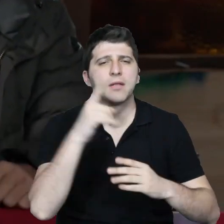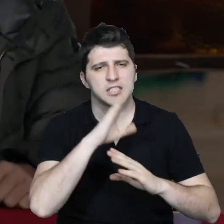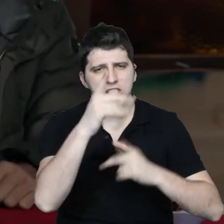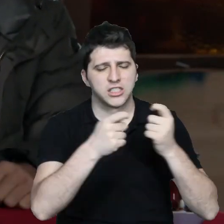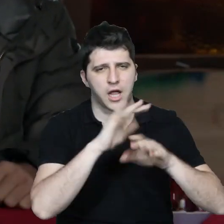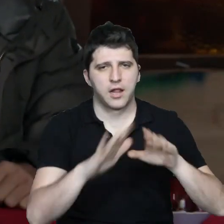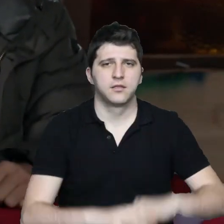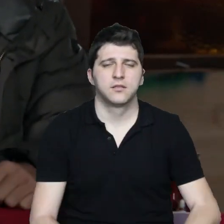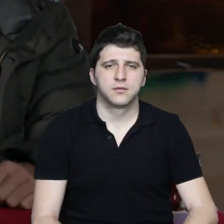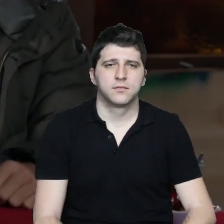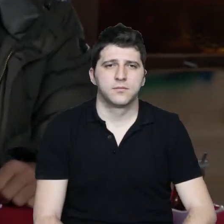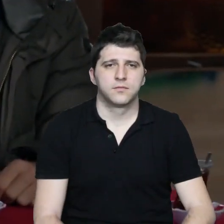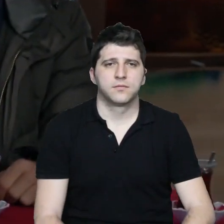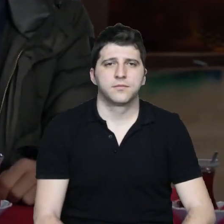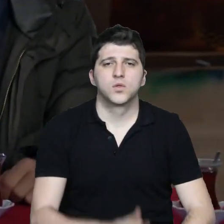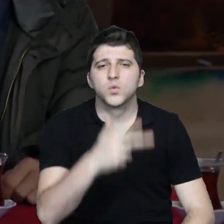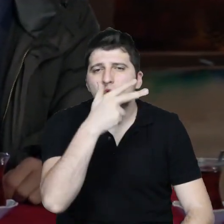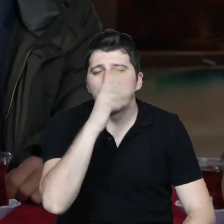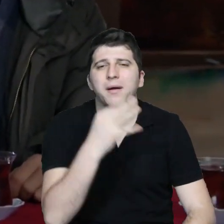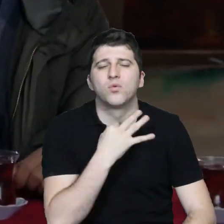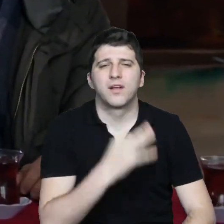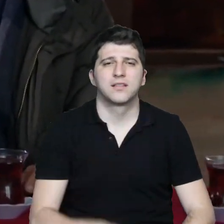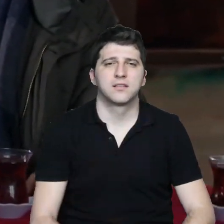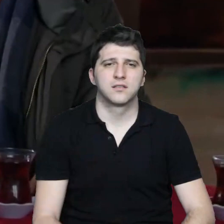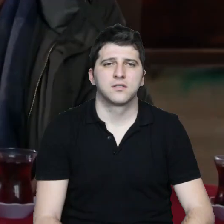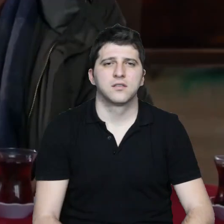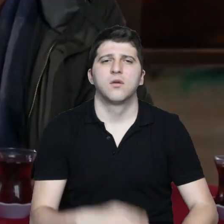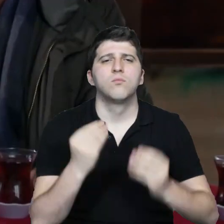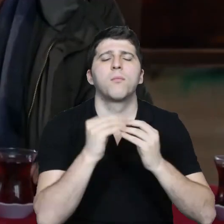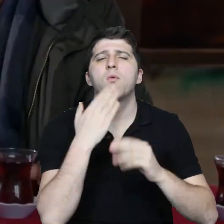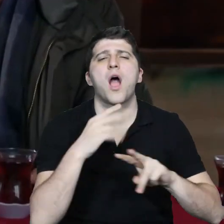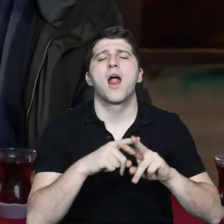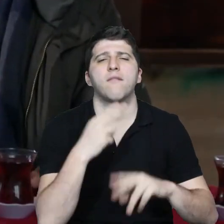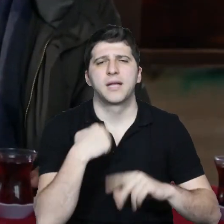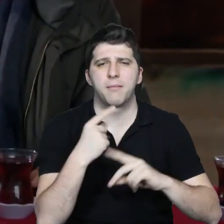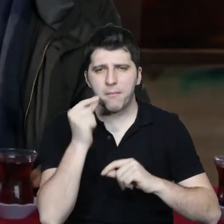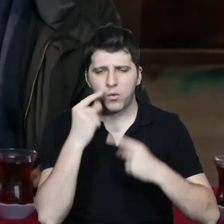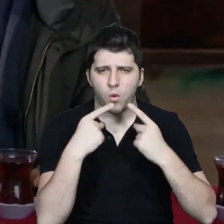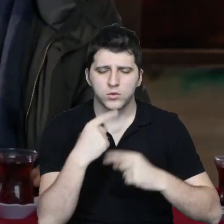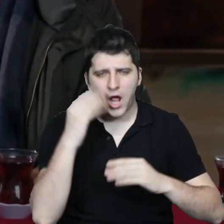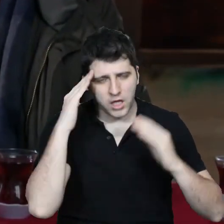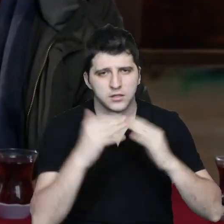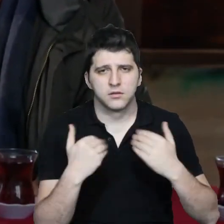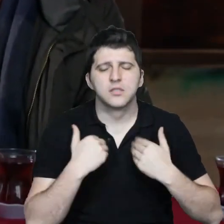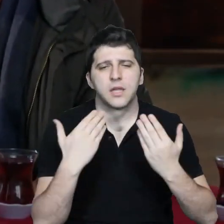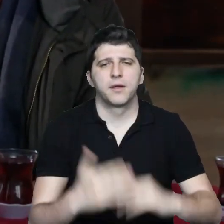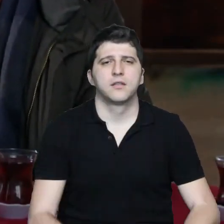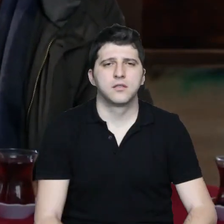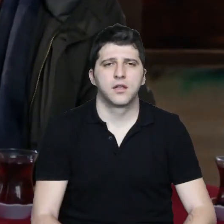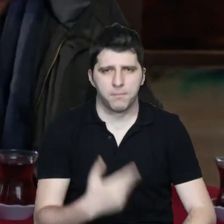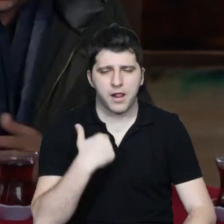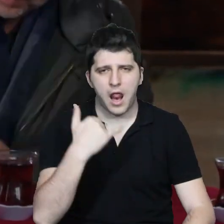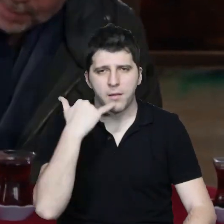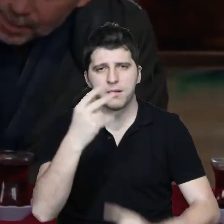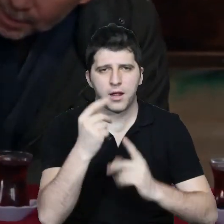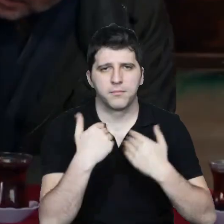Git işlerini hallet. Kusura bakmayın ne olur. Sorun değil Alev Hanım. Biz İbrahim Bey'le konuşup anlaşırız. Tabii. Ben ararım